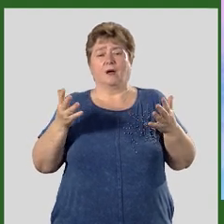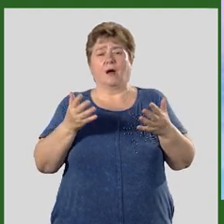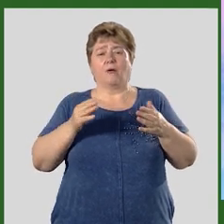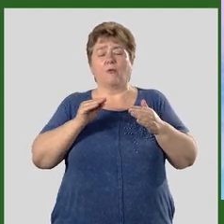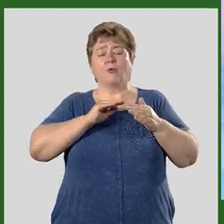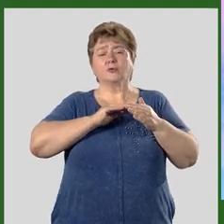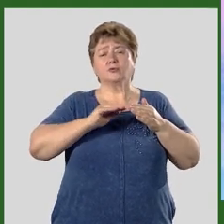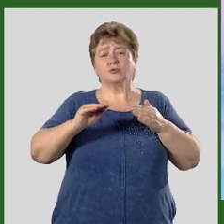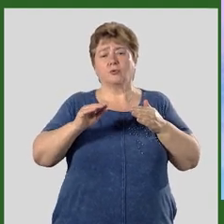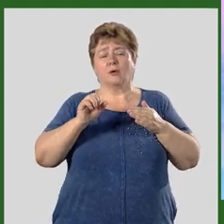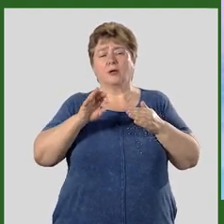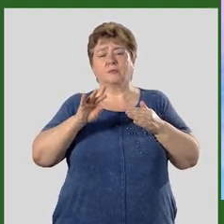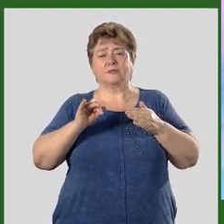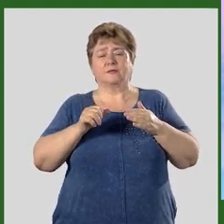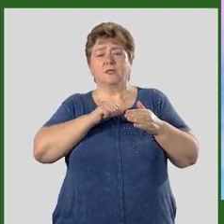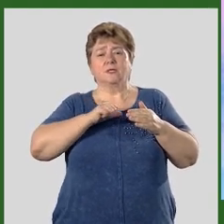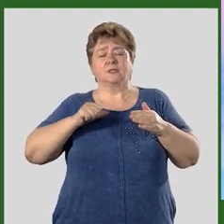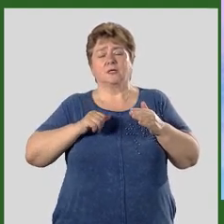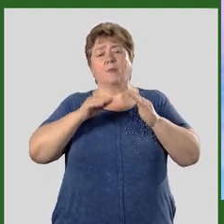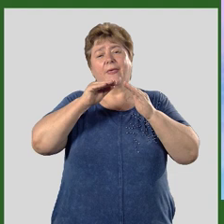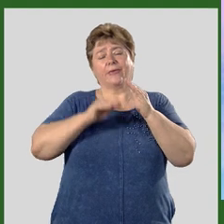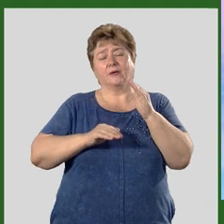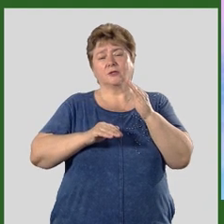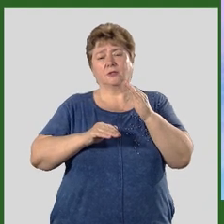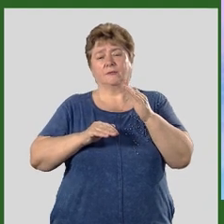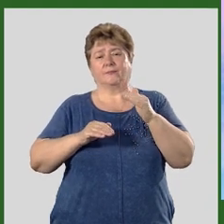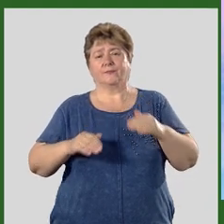какой слой атмосферы самый нижний?